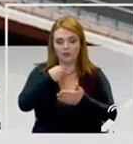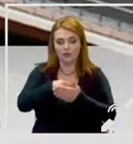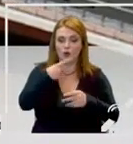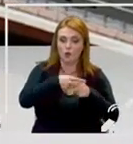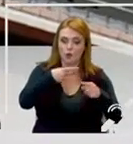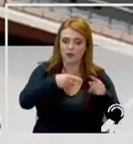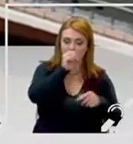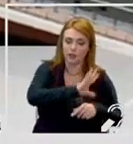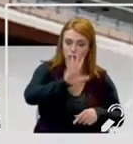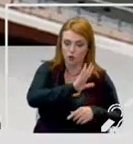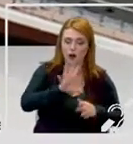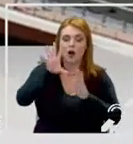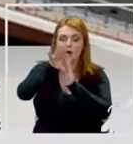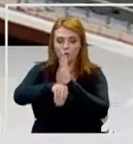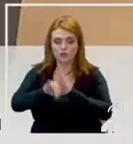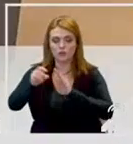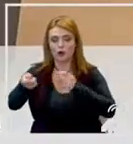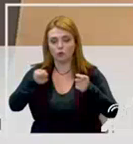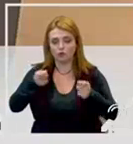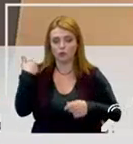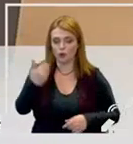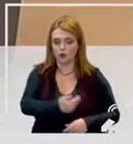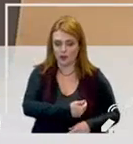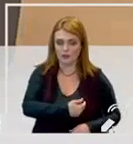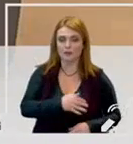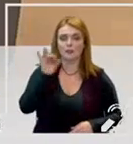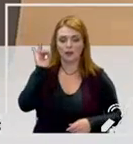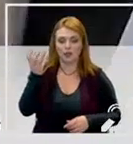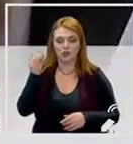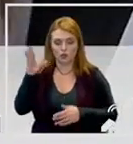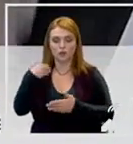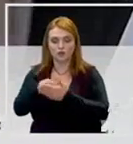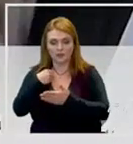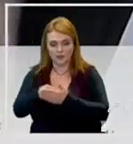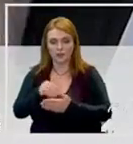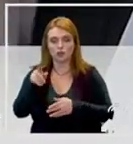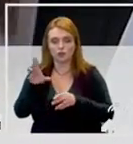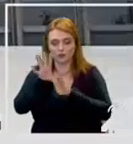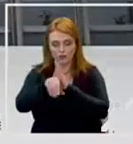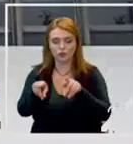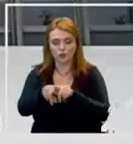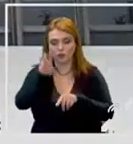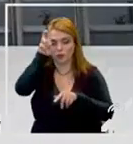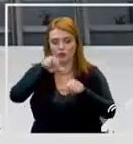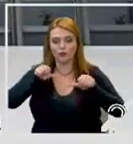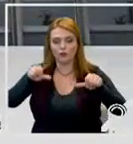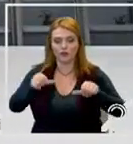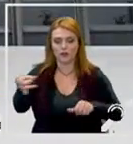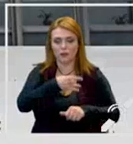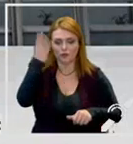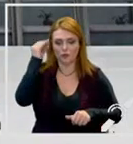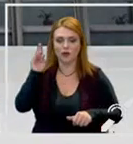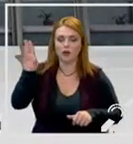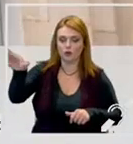parțial de Uniunea Europeană, inclusiv de autoritățile de la București, dar va contribui financiar și guvernul Guvernul Republicii Moldova, care a accesat un credit